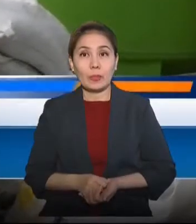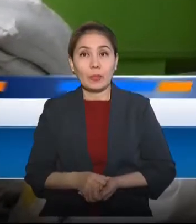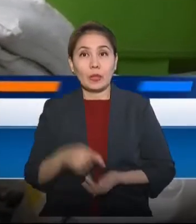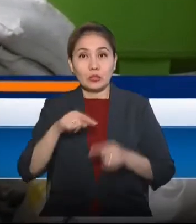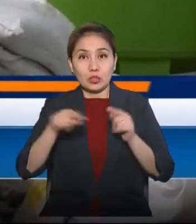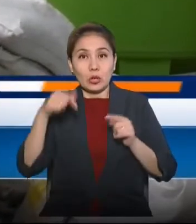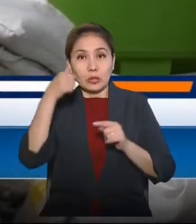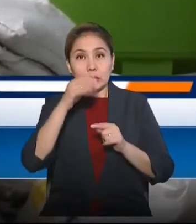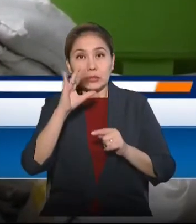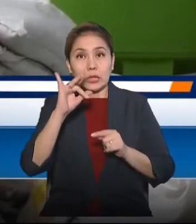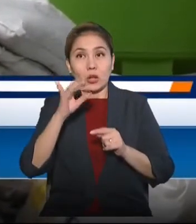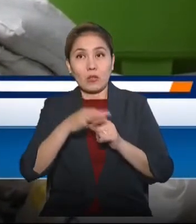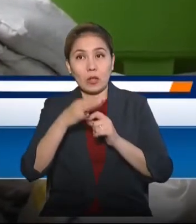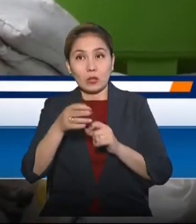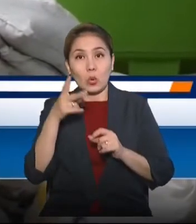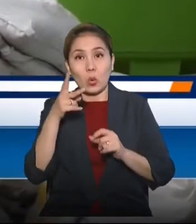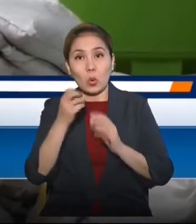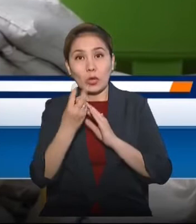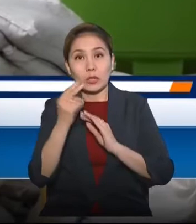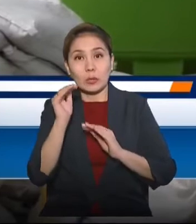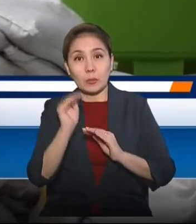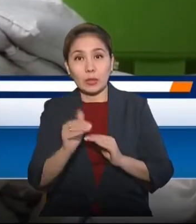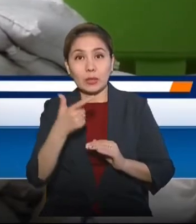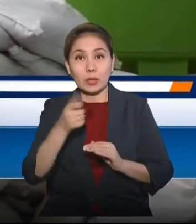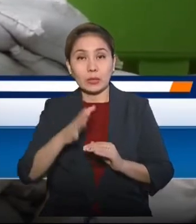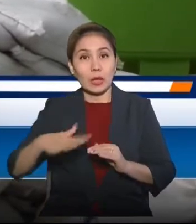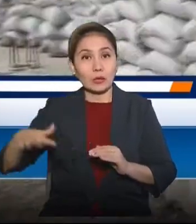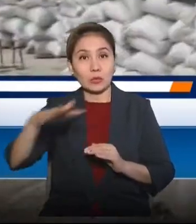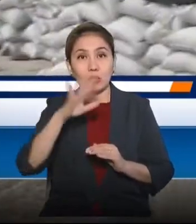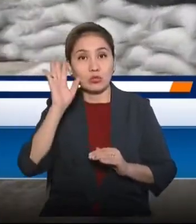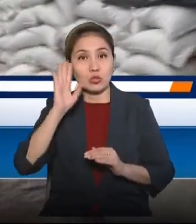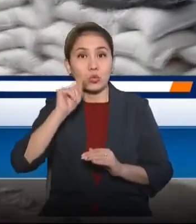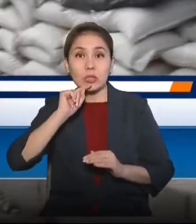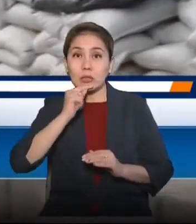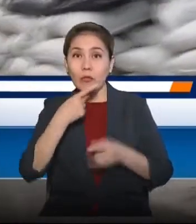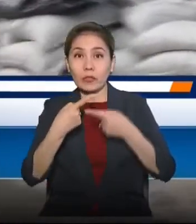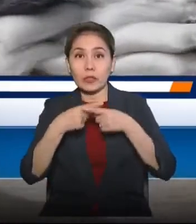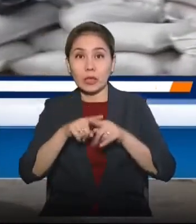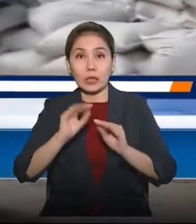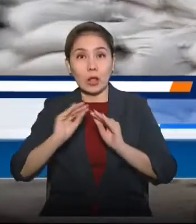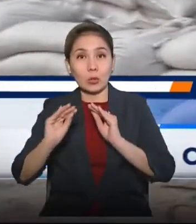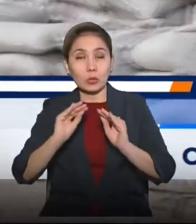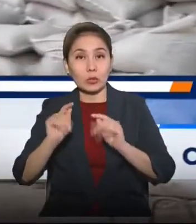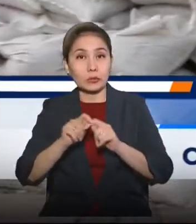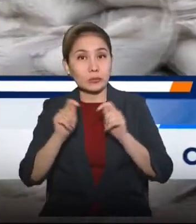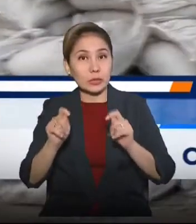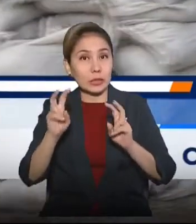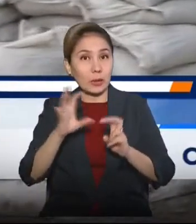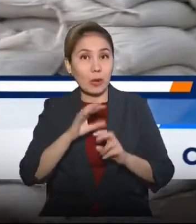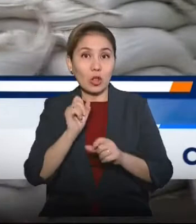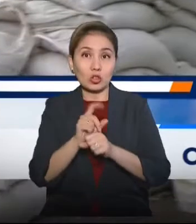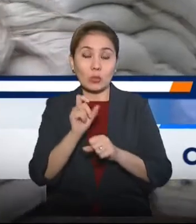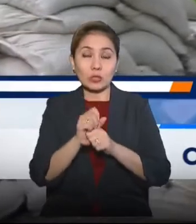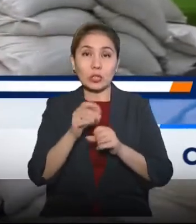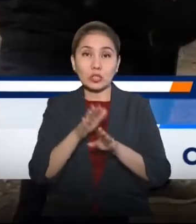Joriy yilda Sirdaryo viloyatida 12326 gektar maydonda suv tejovchi texnologiyalarni joriy qilish belgilangan. Topshiriq